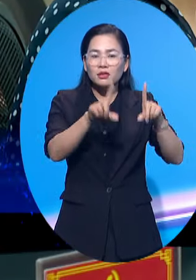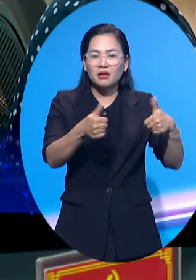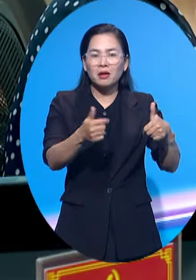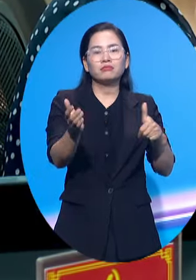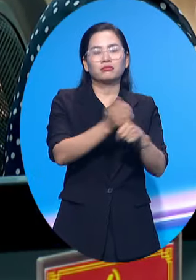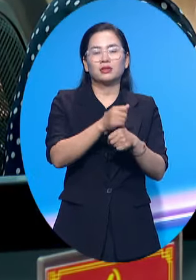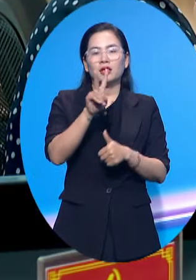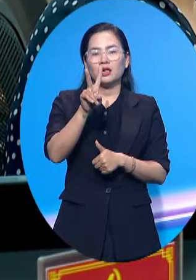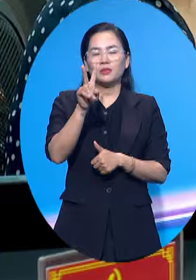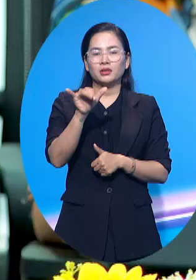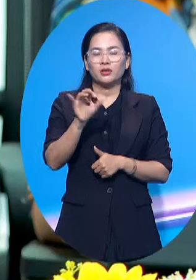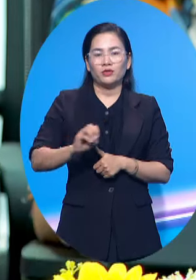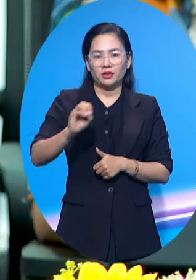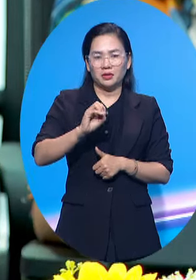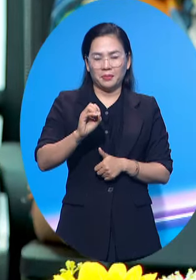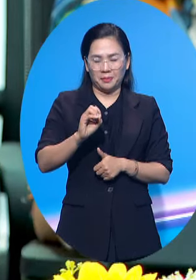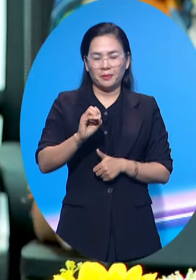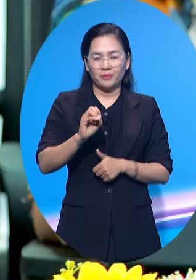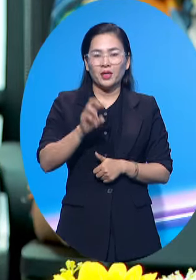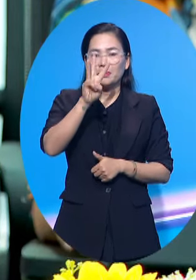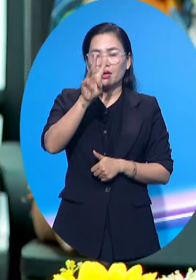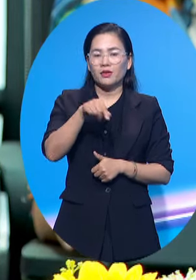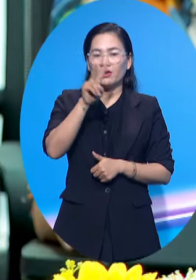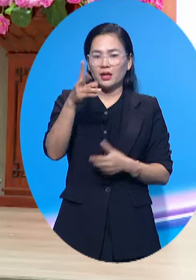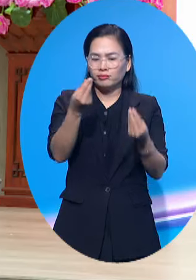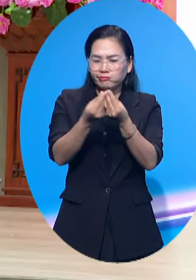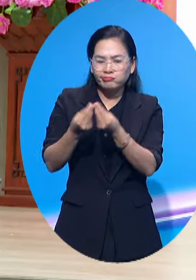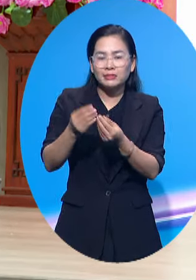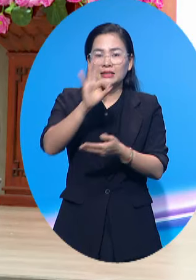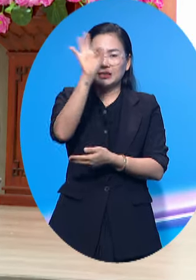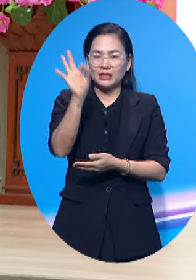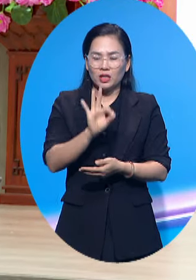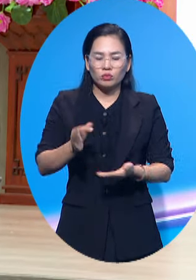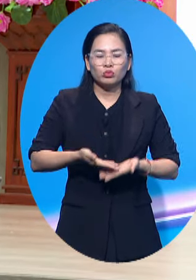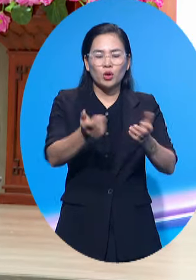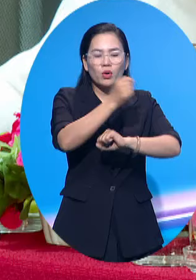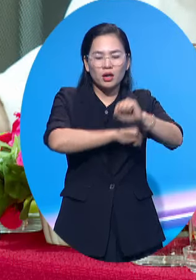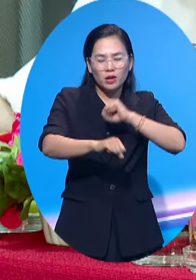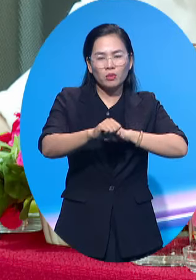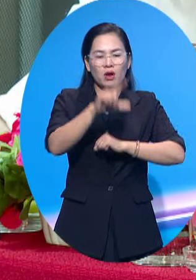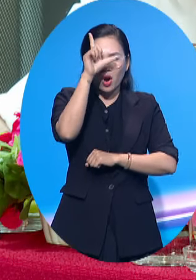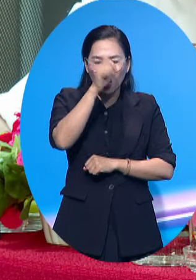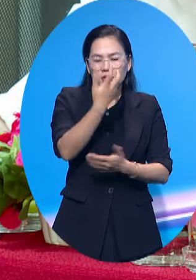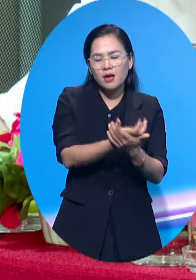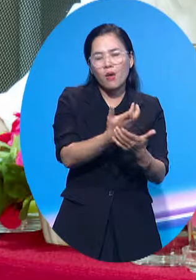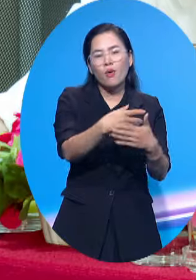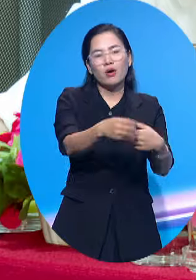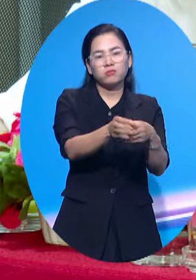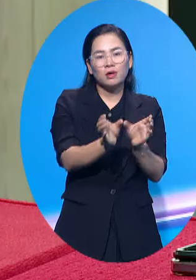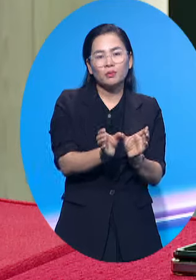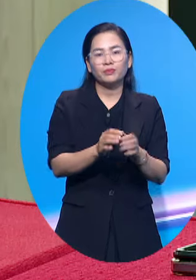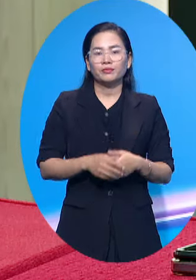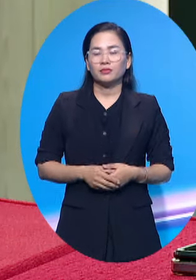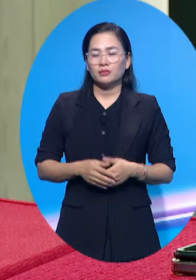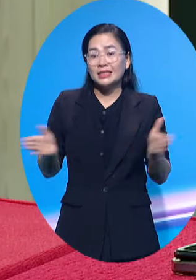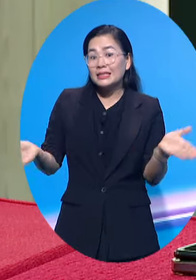đạt 26% kế hoạch cả năm, đã dành 3,2 tỷ đồng cho các hoạt động đền ơn đáp nghĩa, chăm lo xã hội cộng đồng. Công tác xây